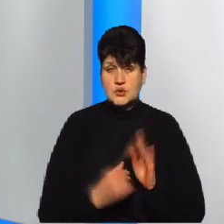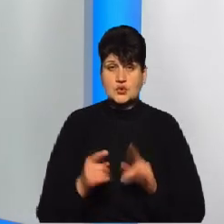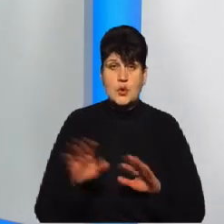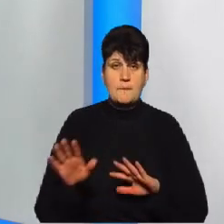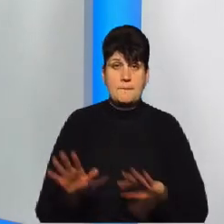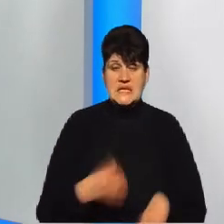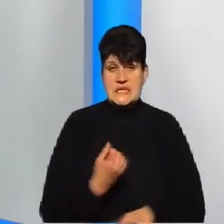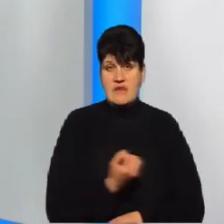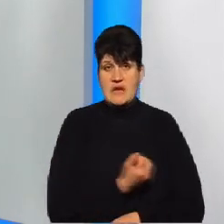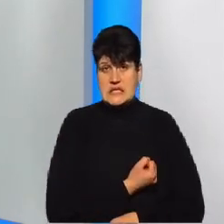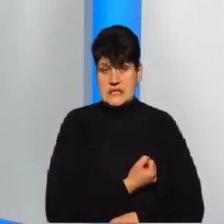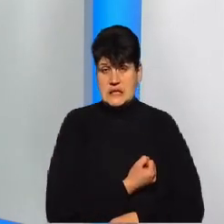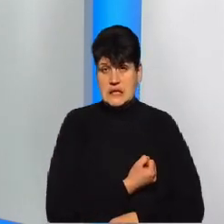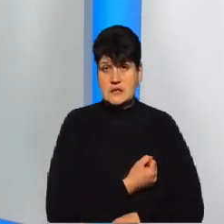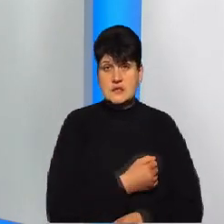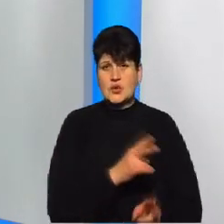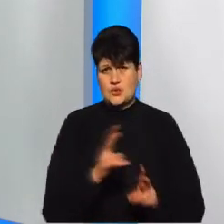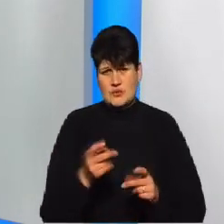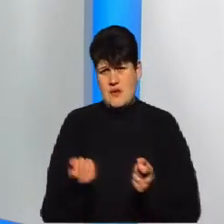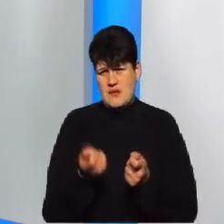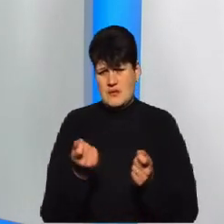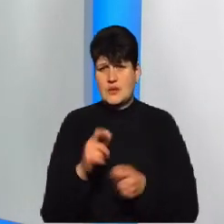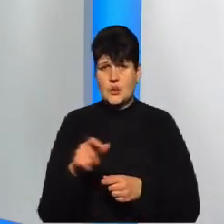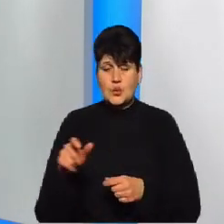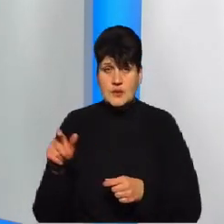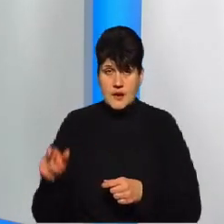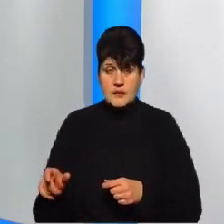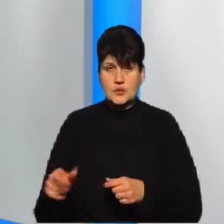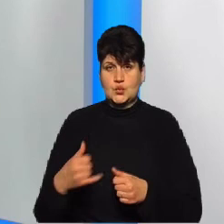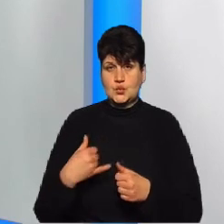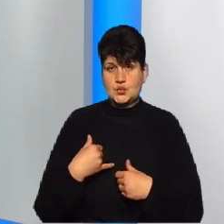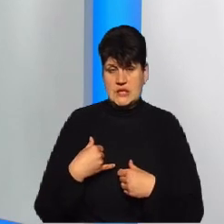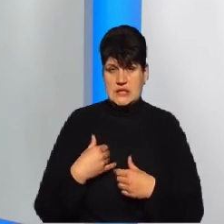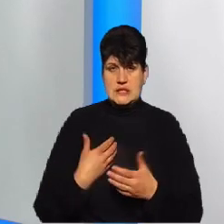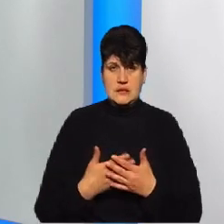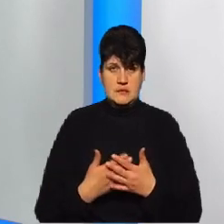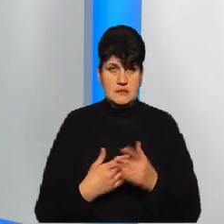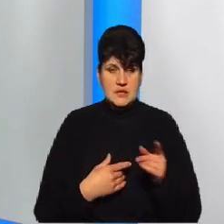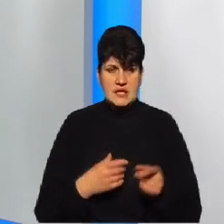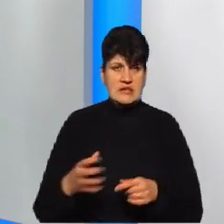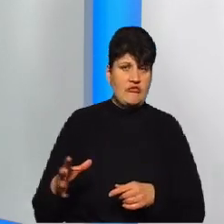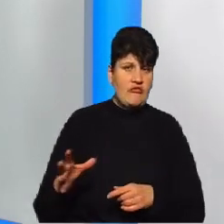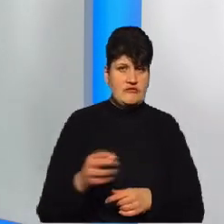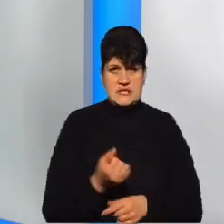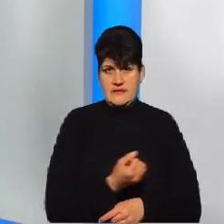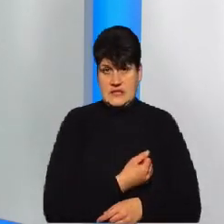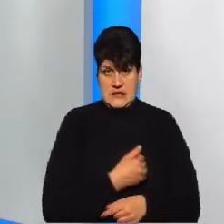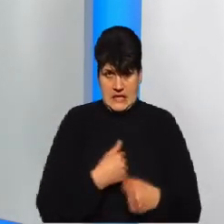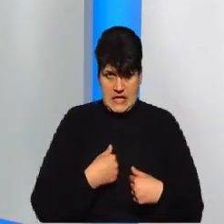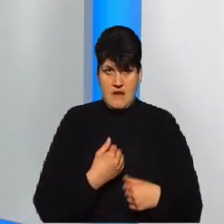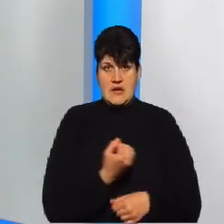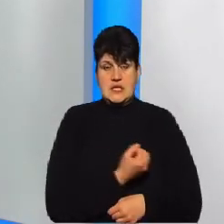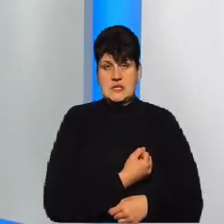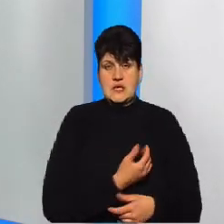вакцинації дехто, це не багато людей, у нас, наприклад, в пронатальному центрі всі вакциновані, я вакцинований, тим більше зараз